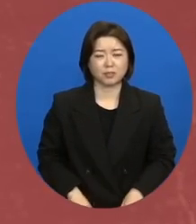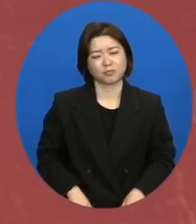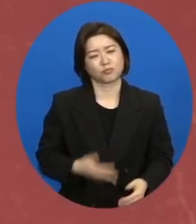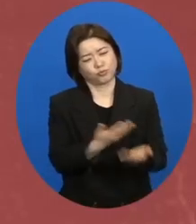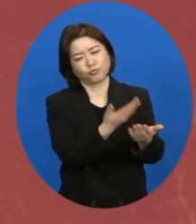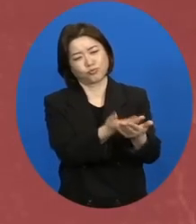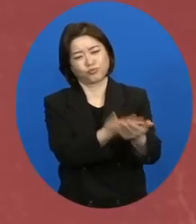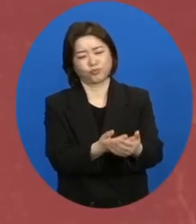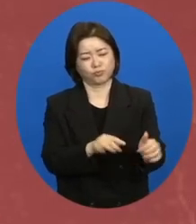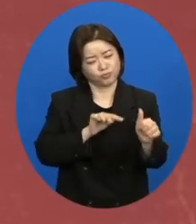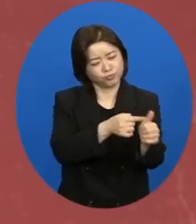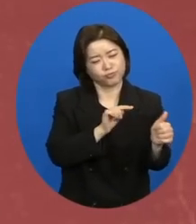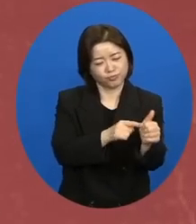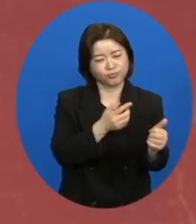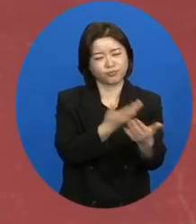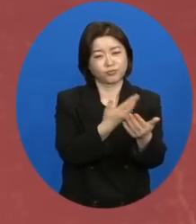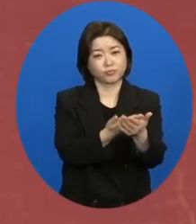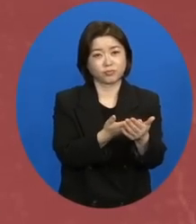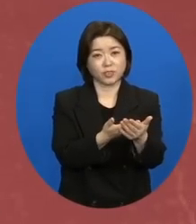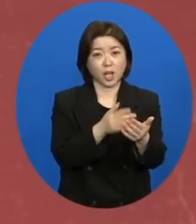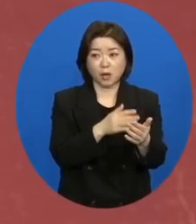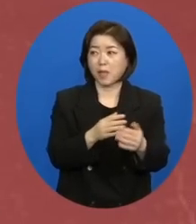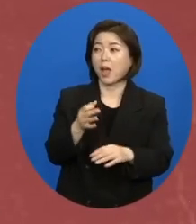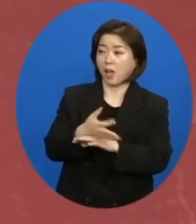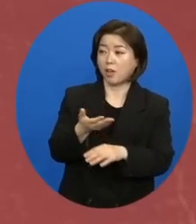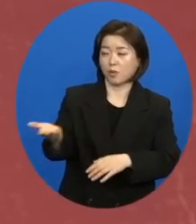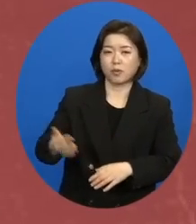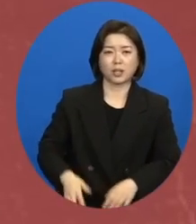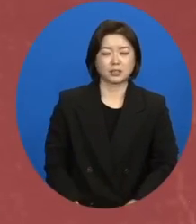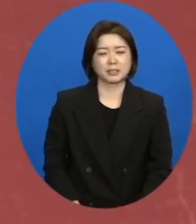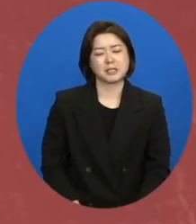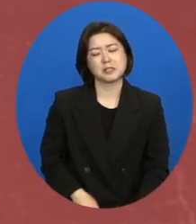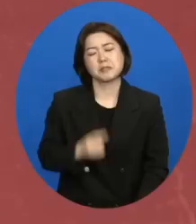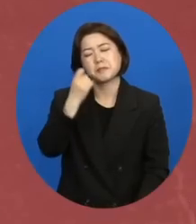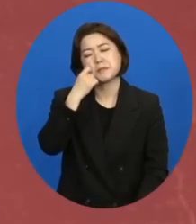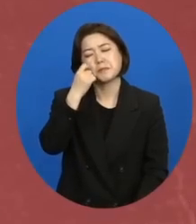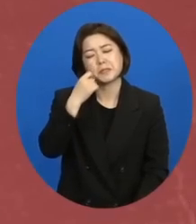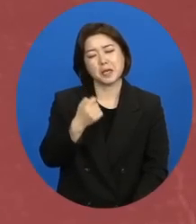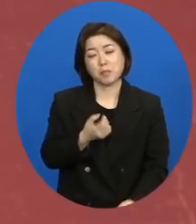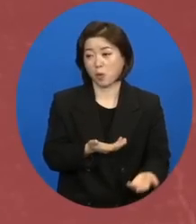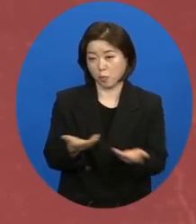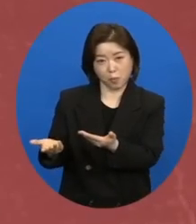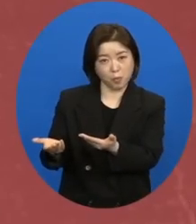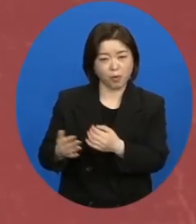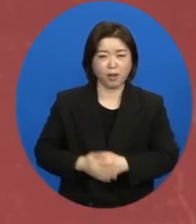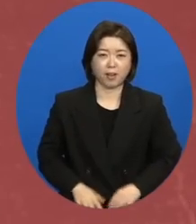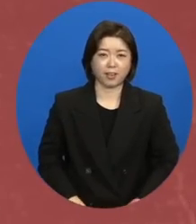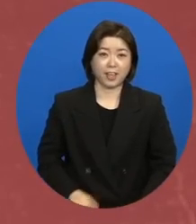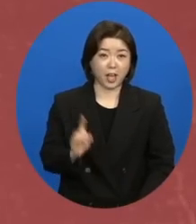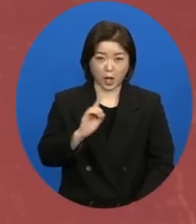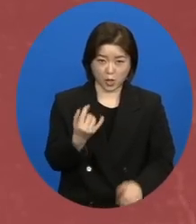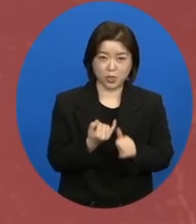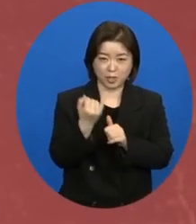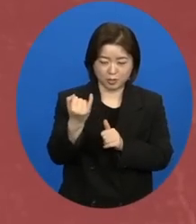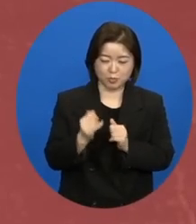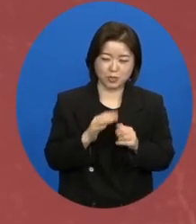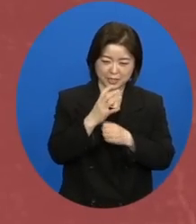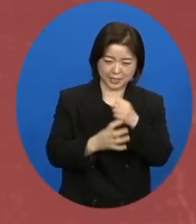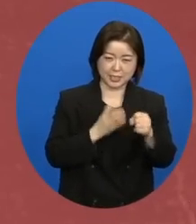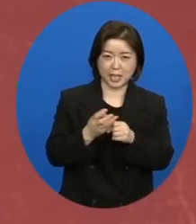사줘. 그러면 사주는 게 신랑이지. 엥! 하면은 사주는 거. 어떤 주부는 40년